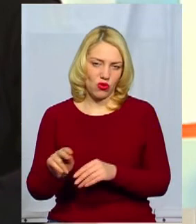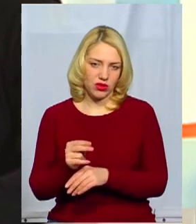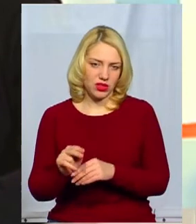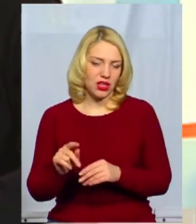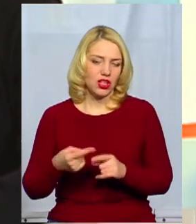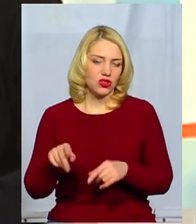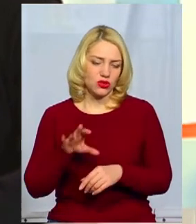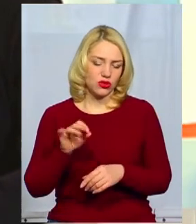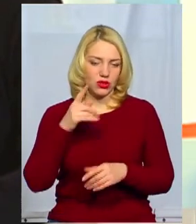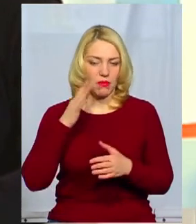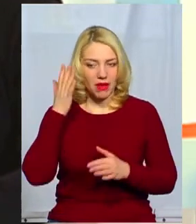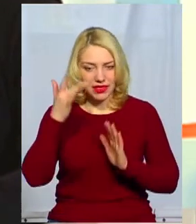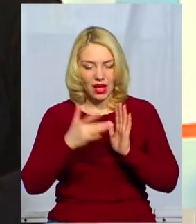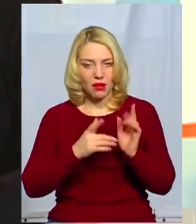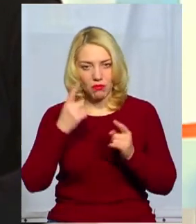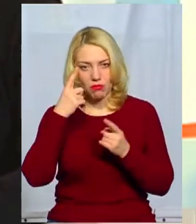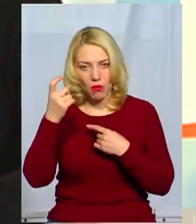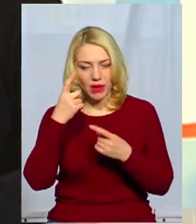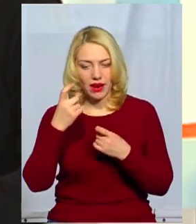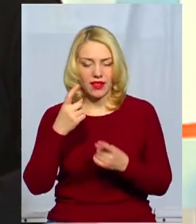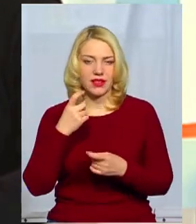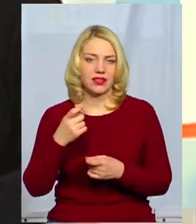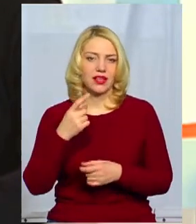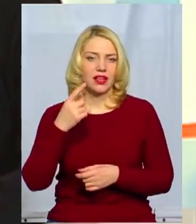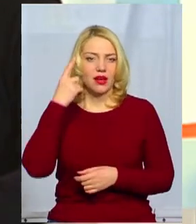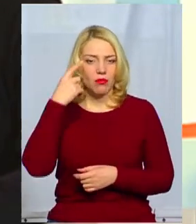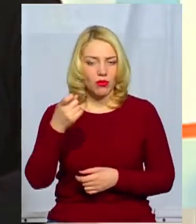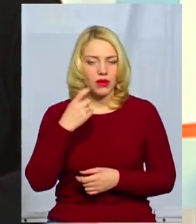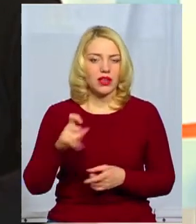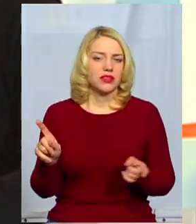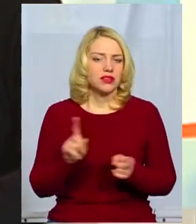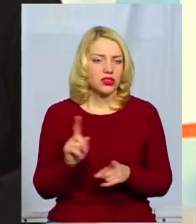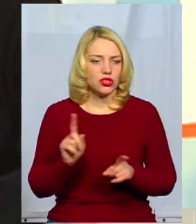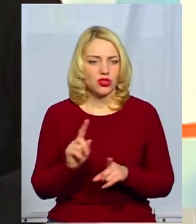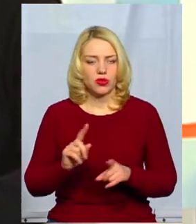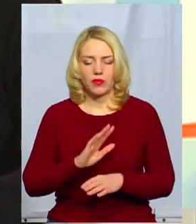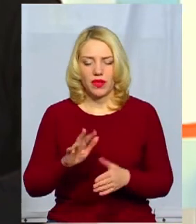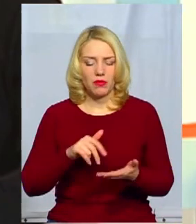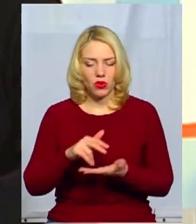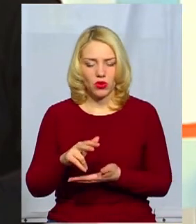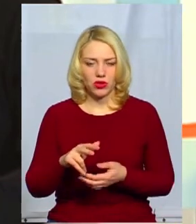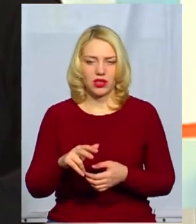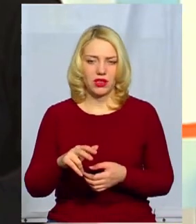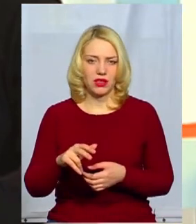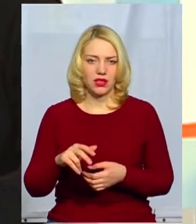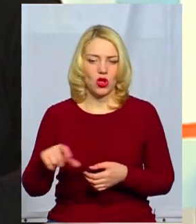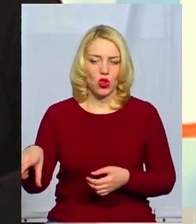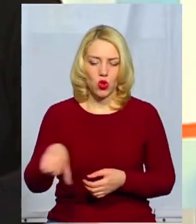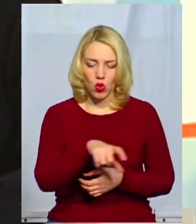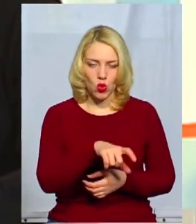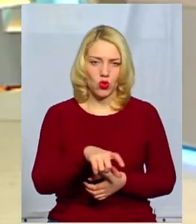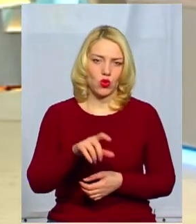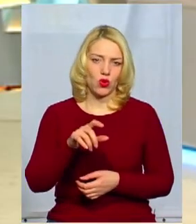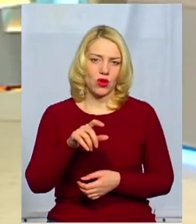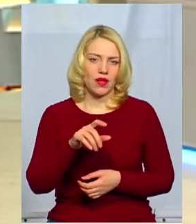метою теж попередити пішоходів і направити на те, щоб вони не переходили проїзну частину не встановленому місці. Або